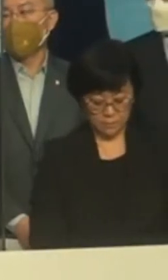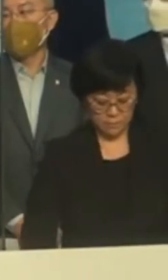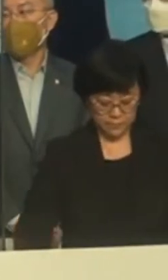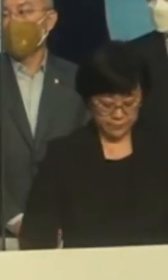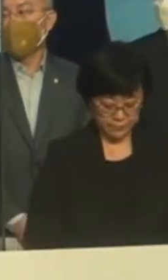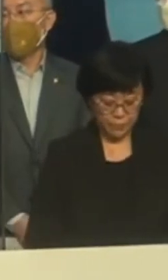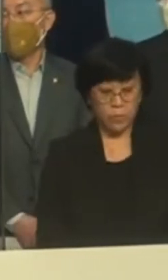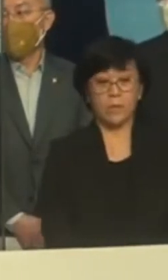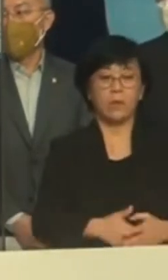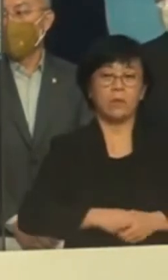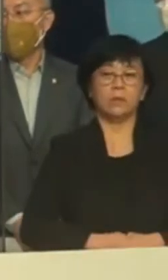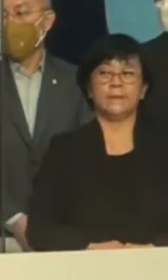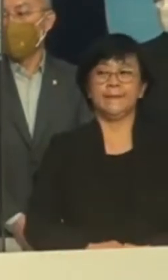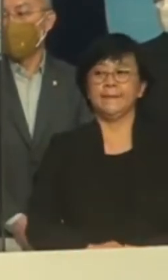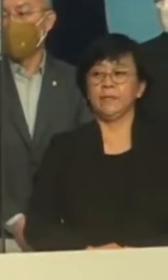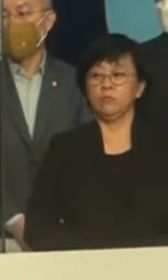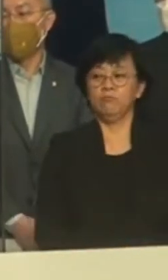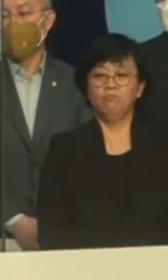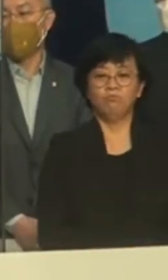예.